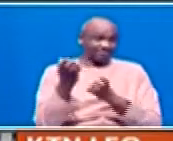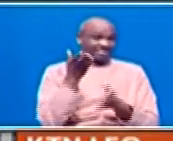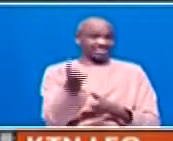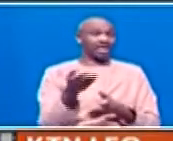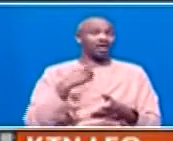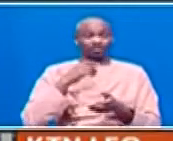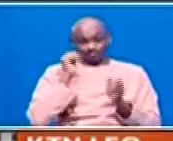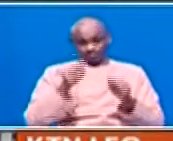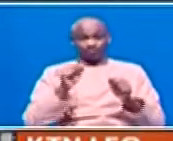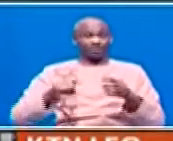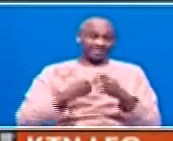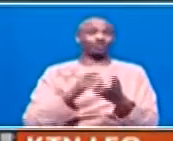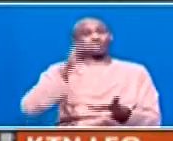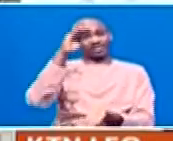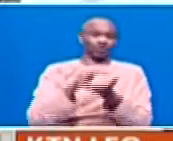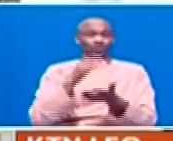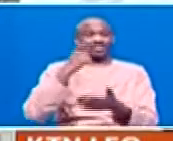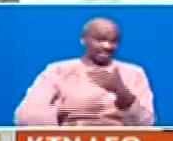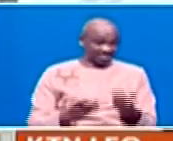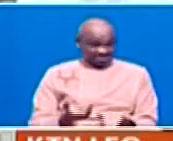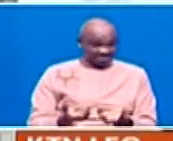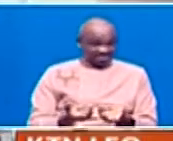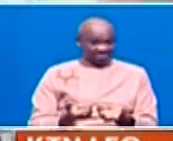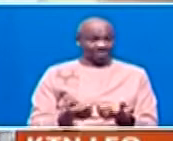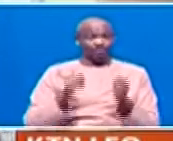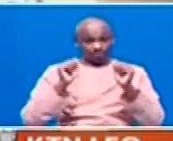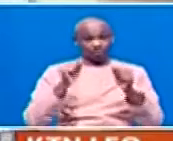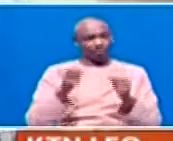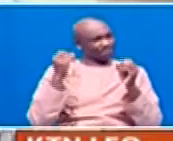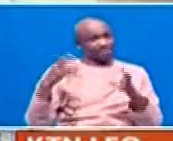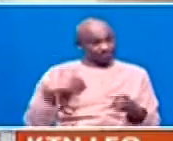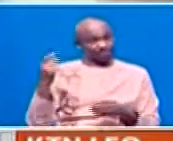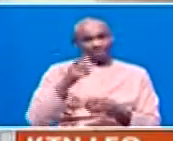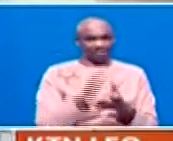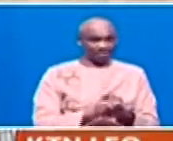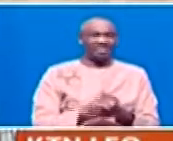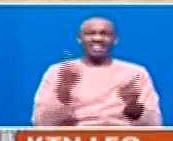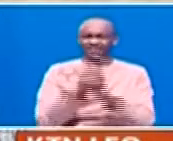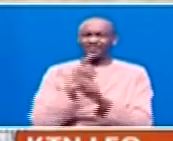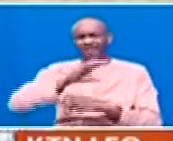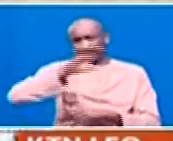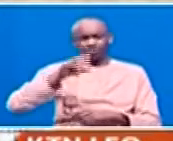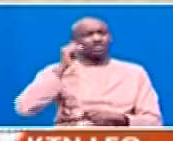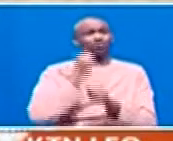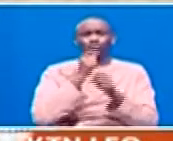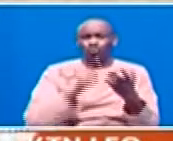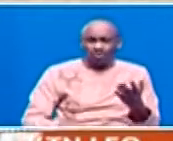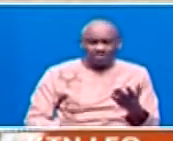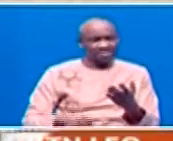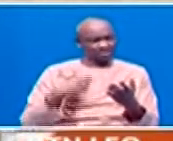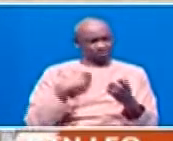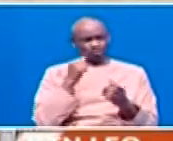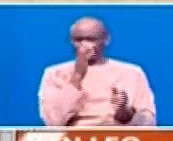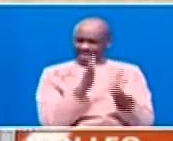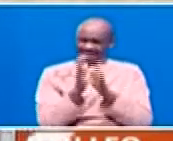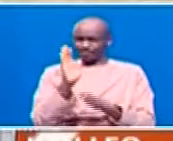la Pwani, licha kuwa eneo hilo lina uwezo mkubwa wa uwekezaji. Kamati za fedha za kila kaunti zinatakiwa kusalia na kufanya